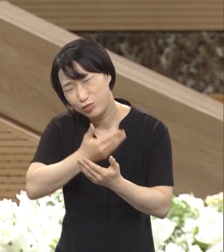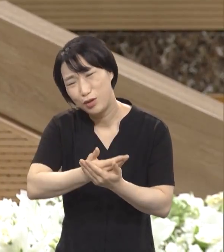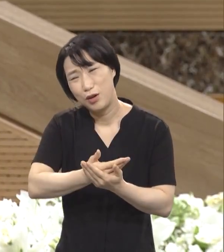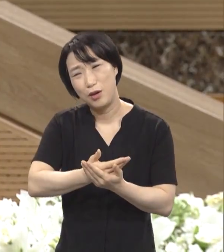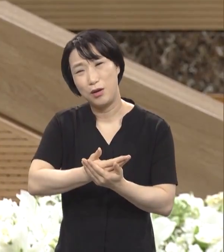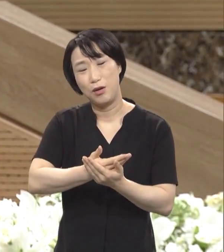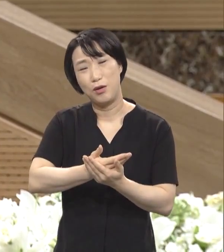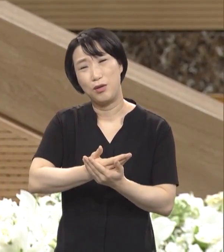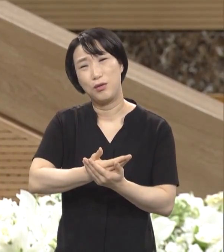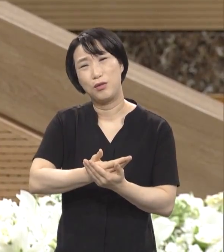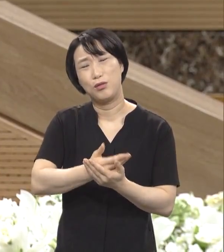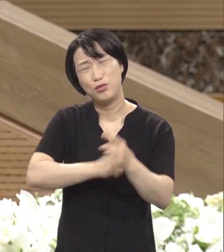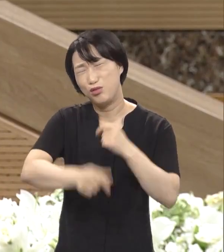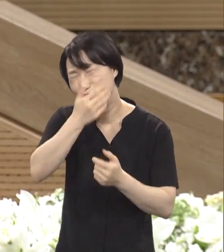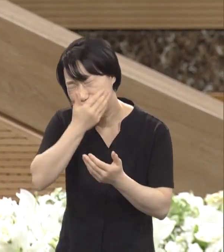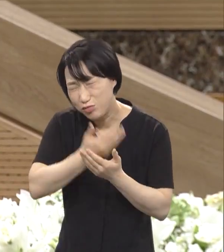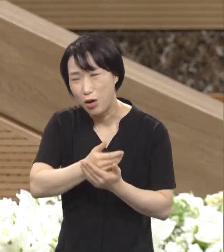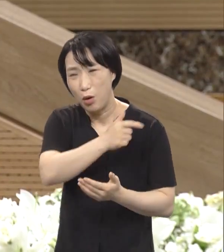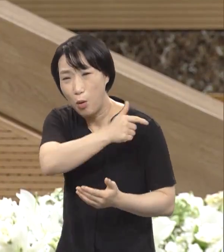어마어마한 관계인데,